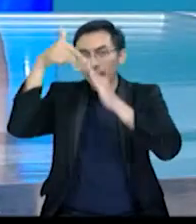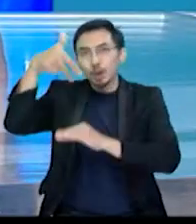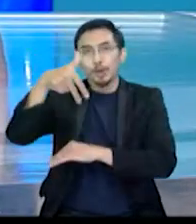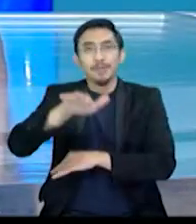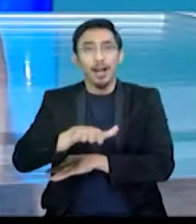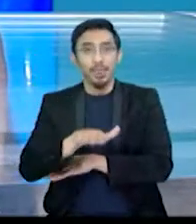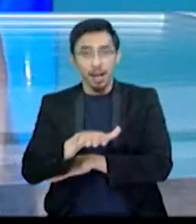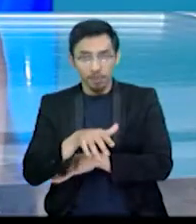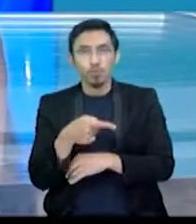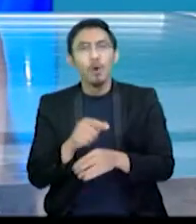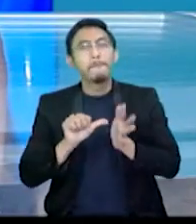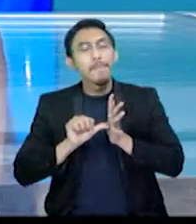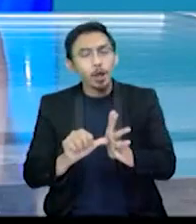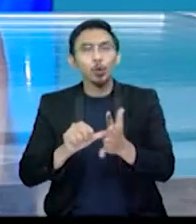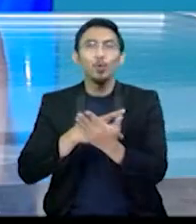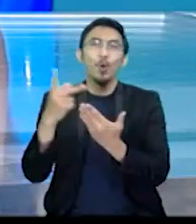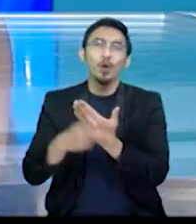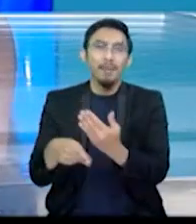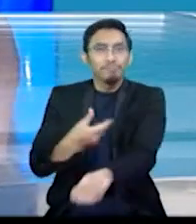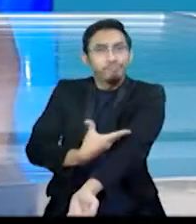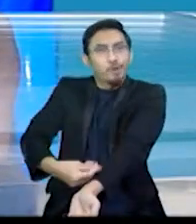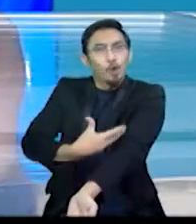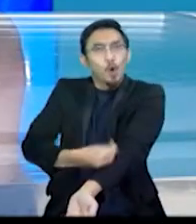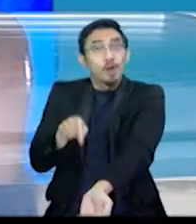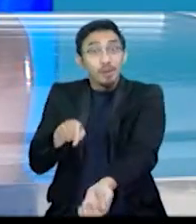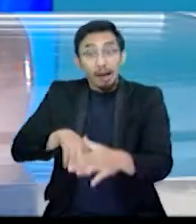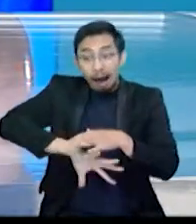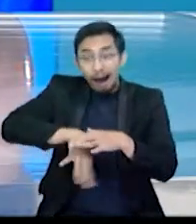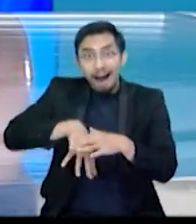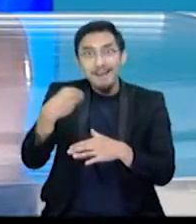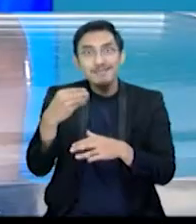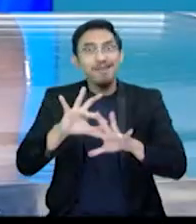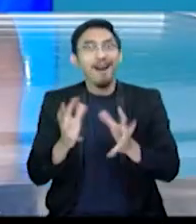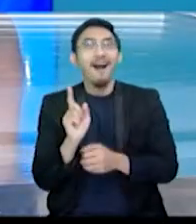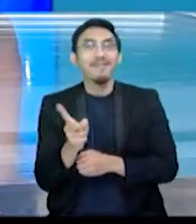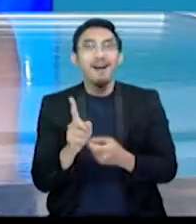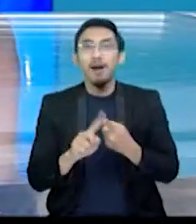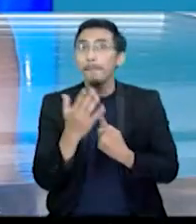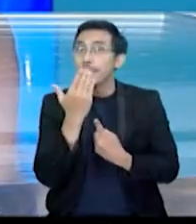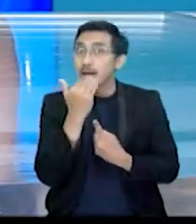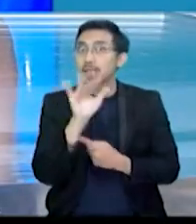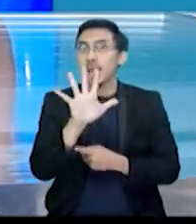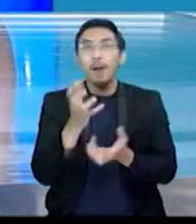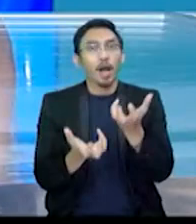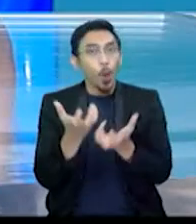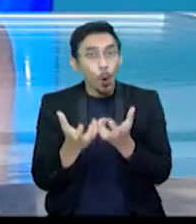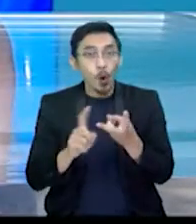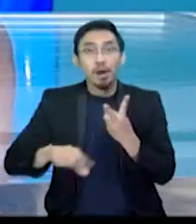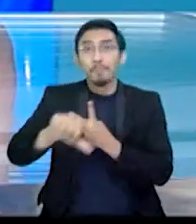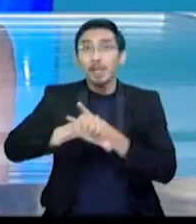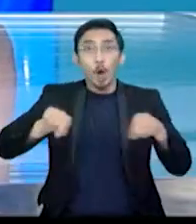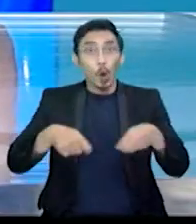Tidak hanya membantu sesama, program donor darah juga berhadiah langsung berupa beras 5 kg dan minyak goreng kemasan ukuran 1